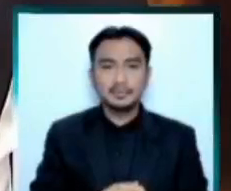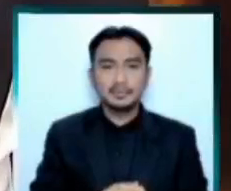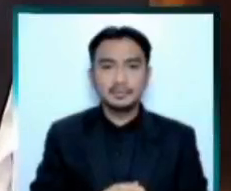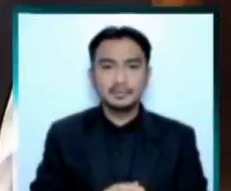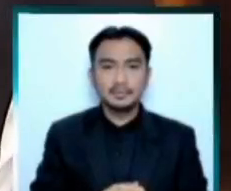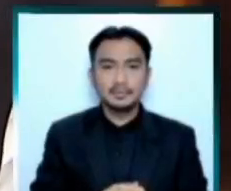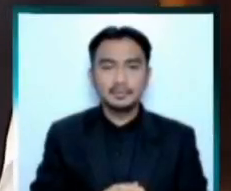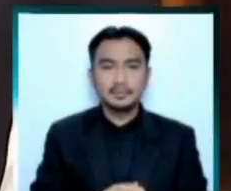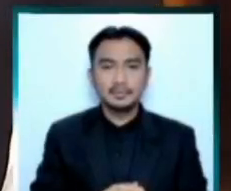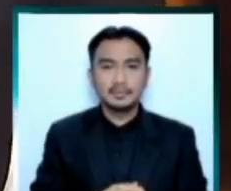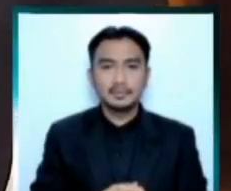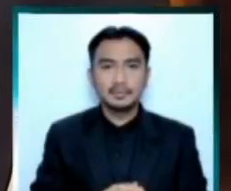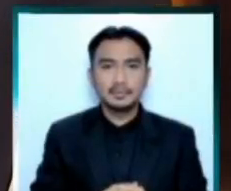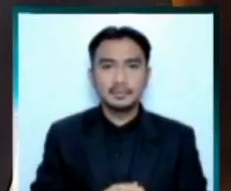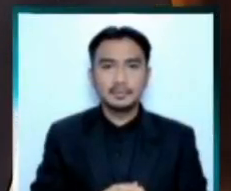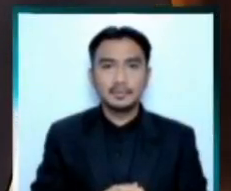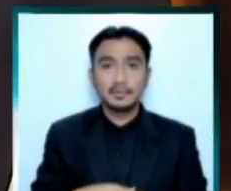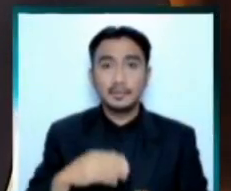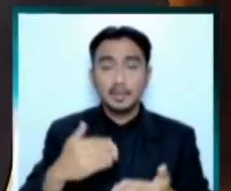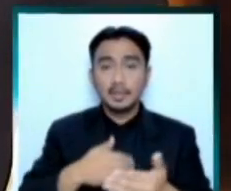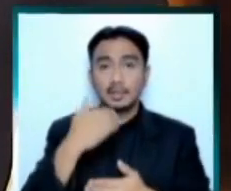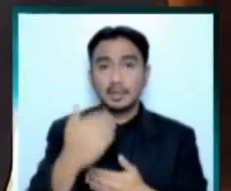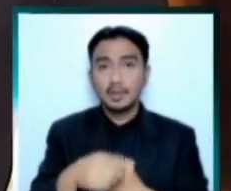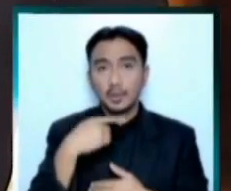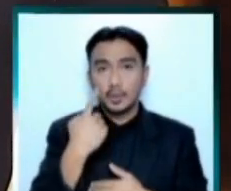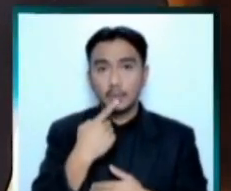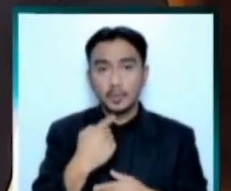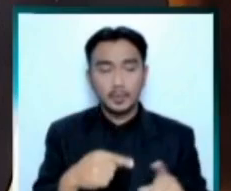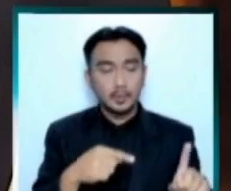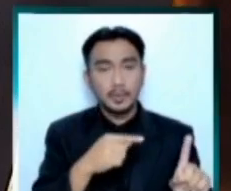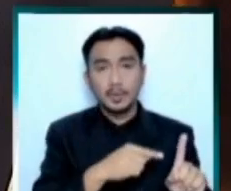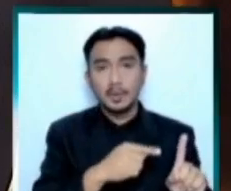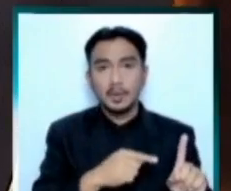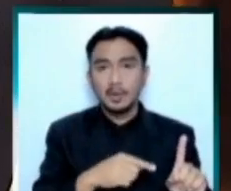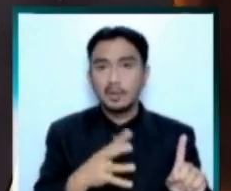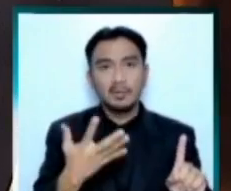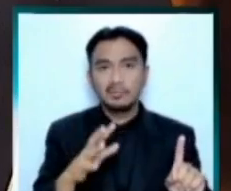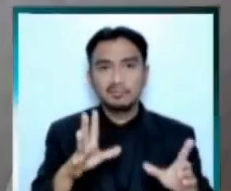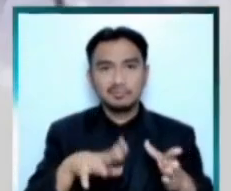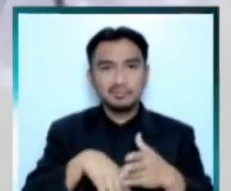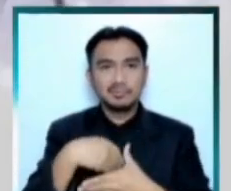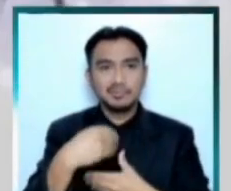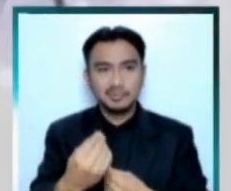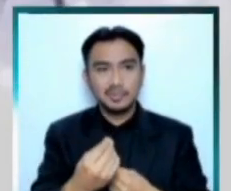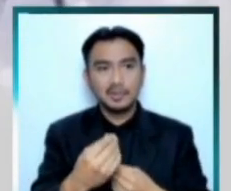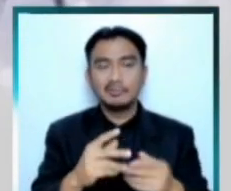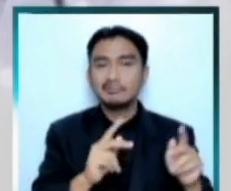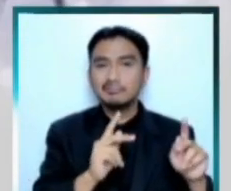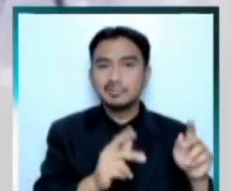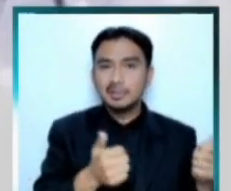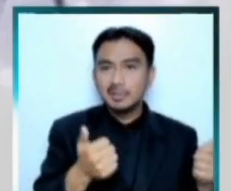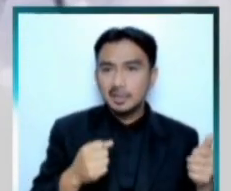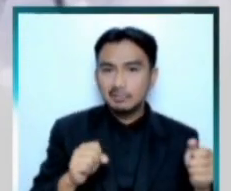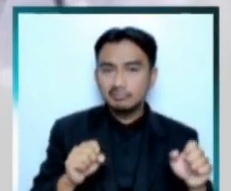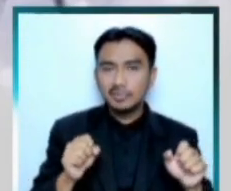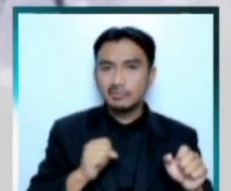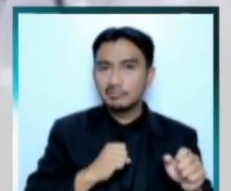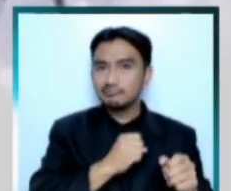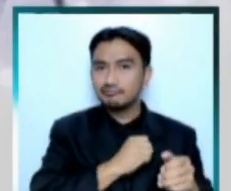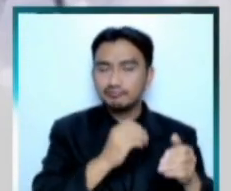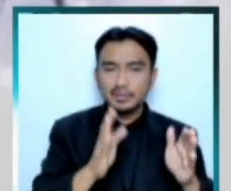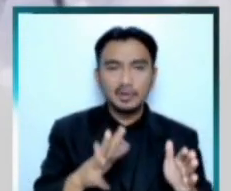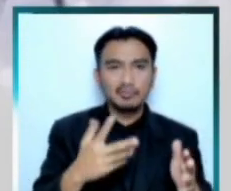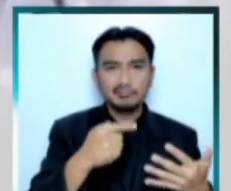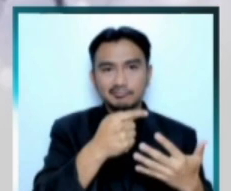Walang aktibidad si presidential candidate Faisal Maundato ngayong araw. Wala ring public engagement si presidential candidate Norberto